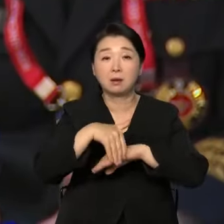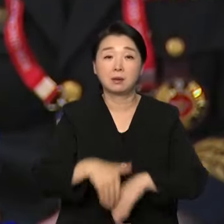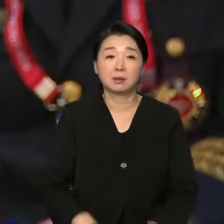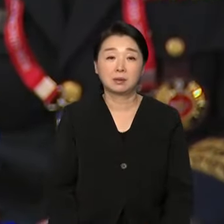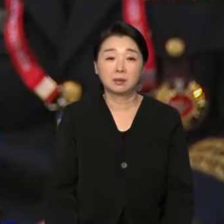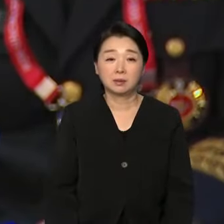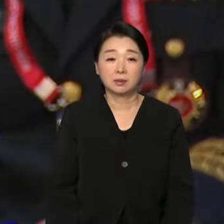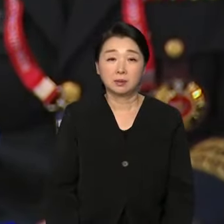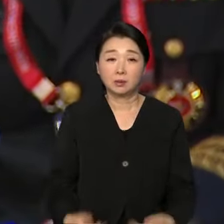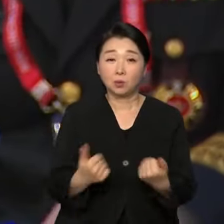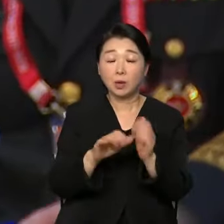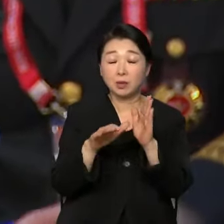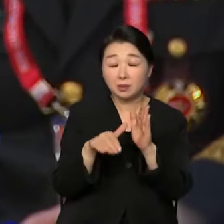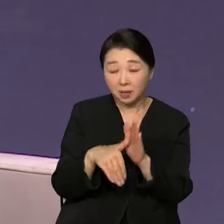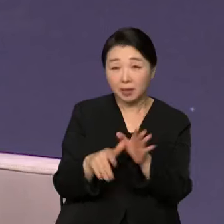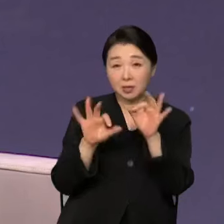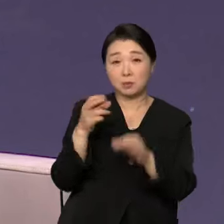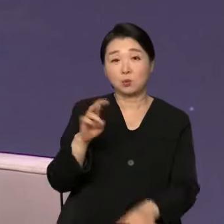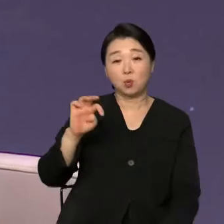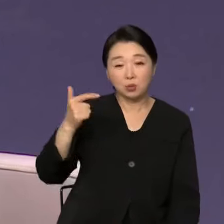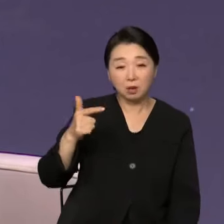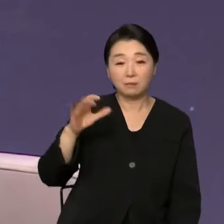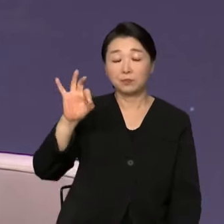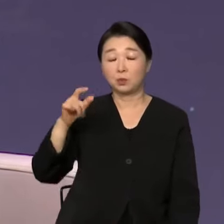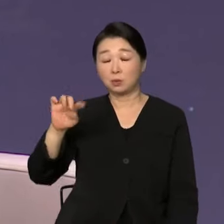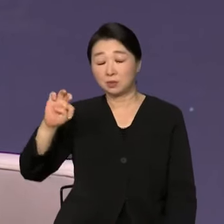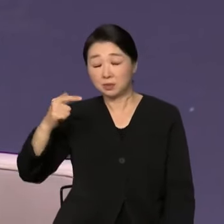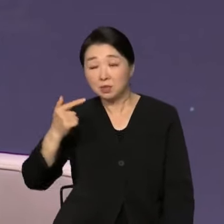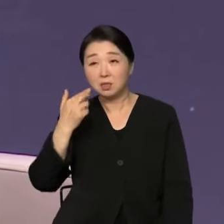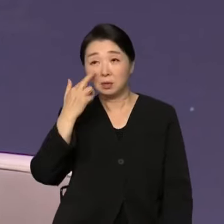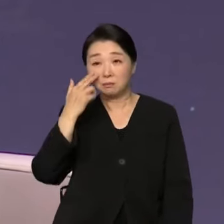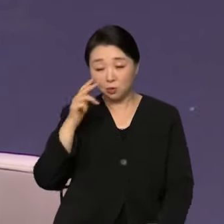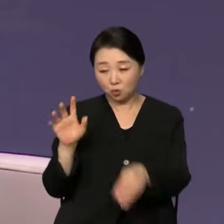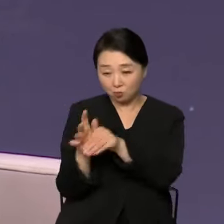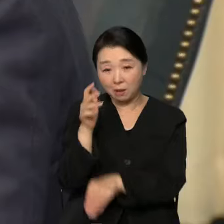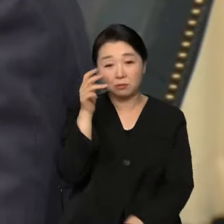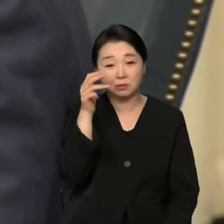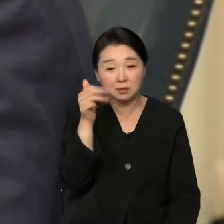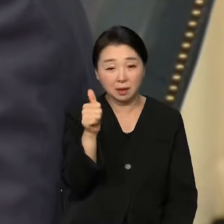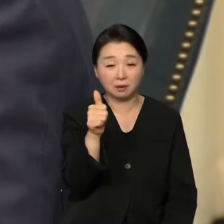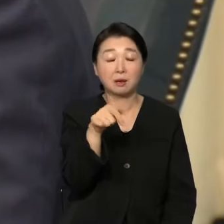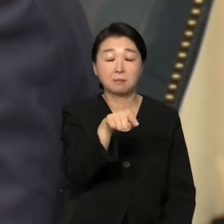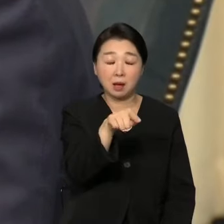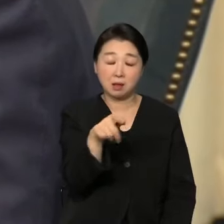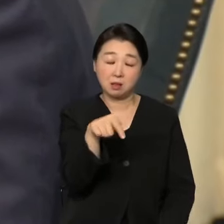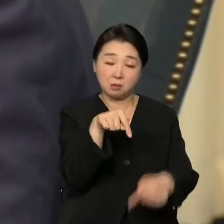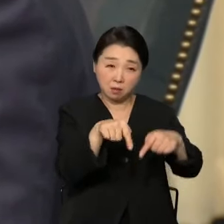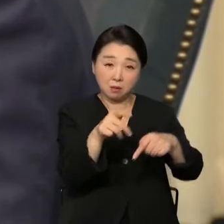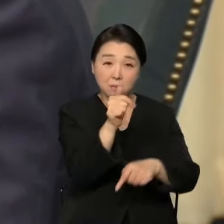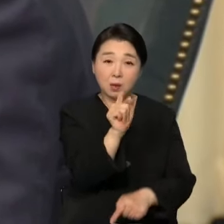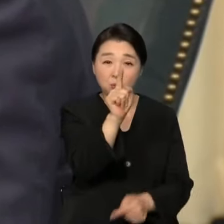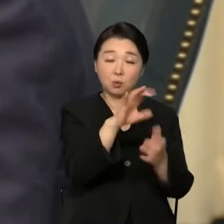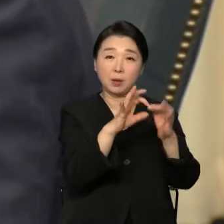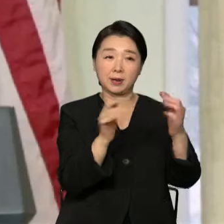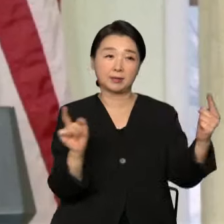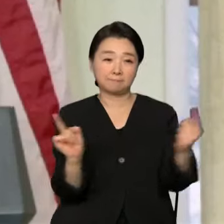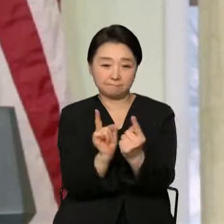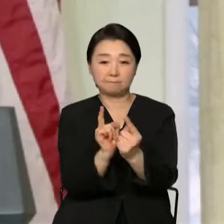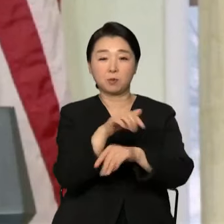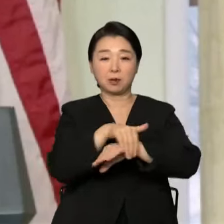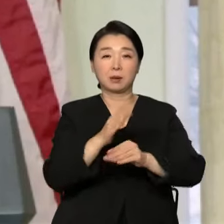김용현 국방부 장관과 로이드 오스틴 미 국방부 장관 등 양국 국방 외교 분야 고위 당국자들이